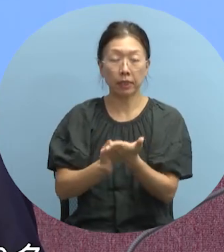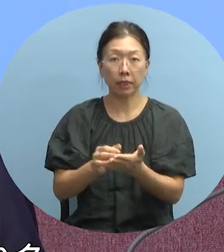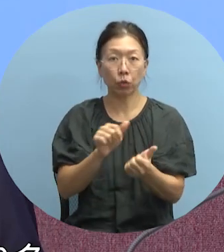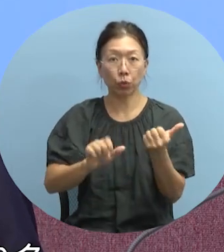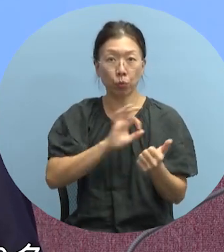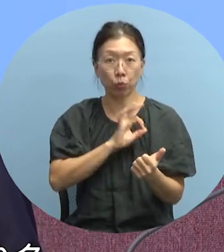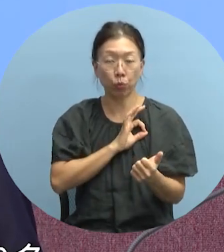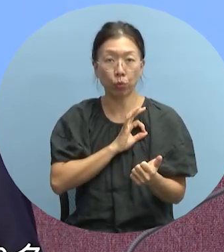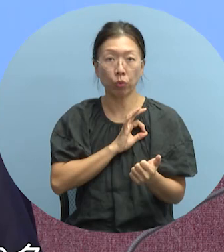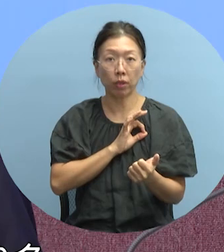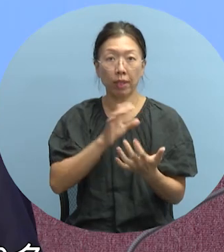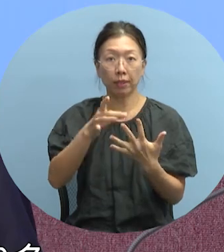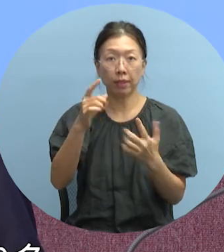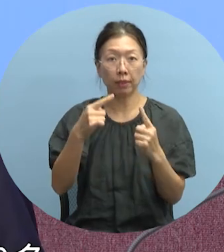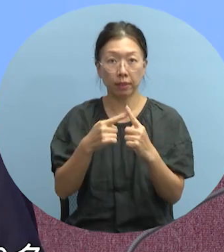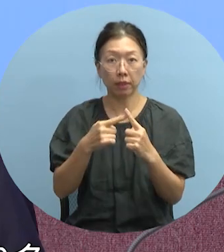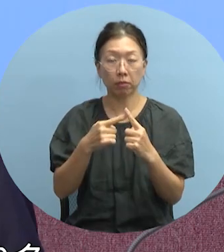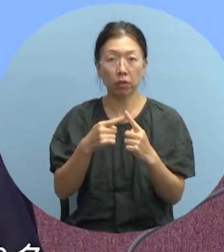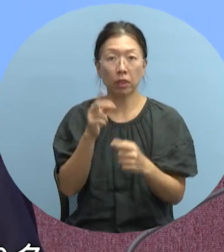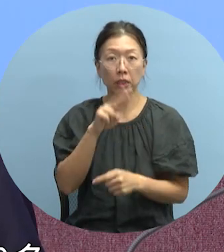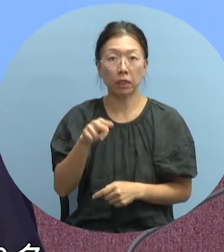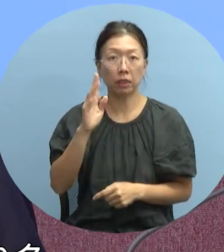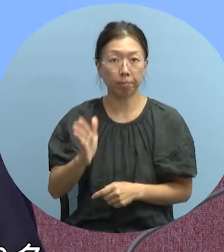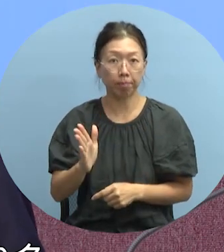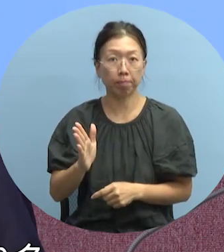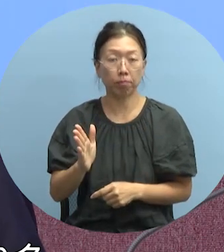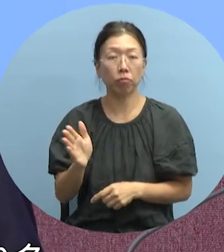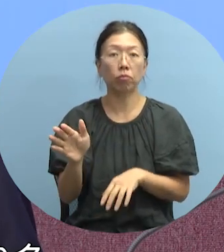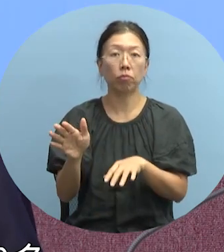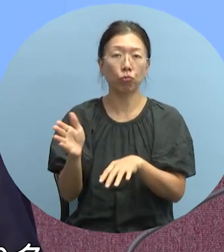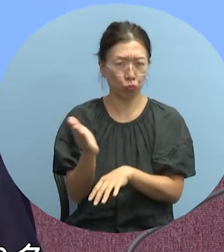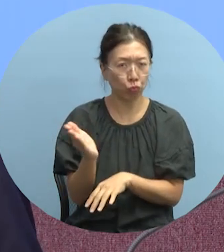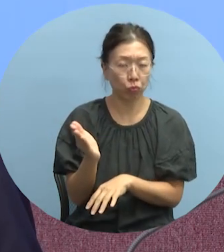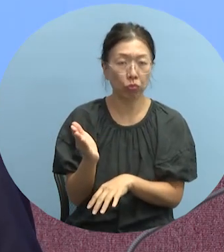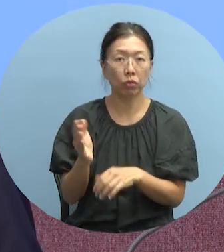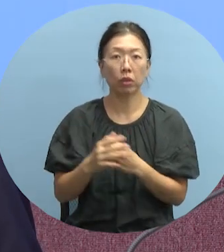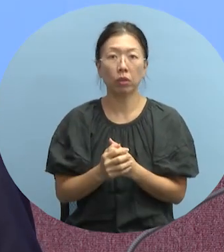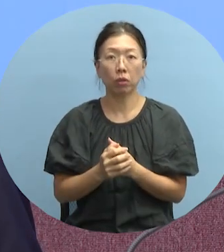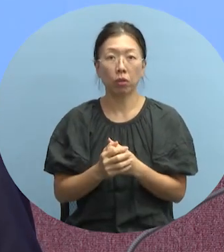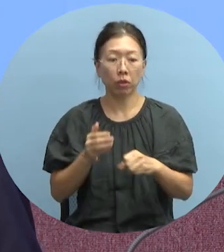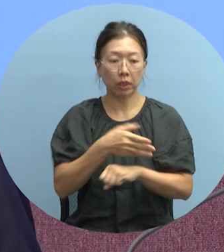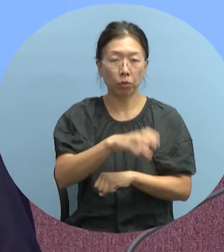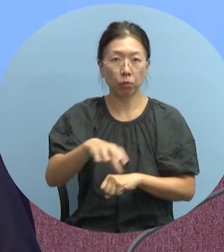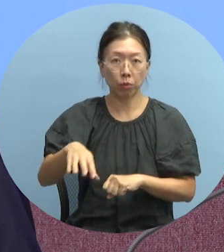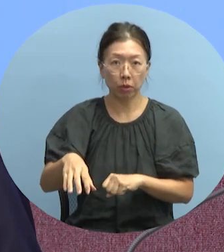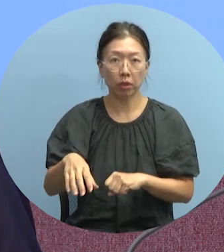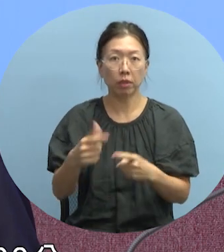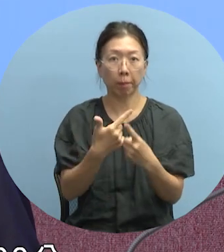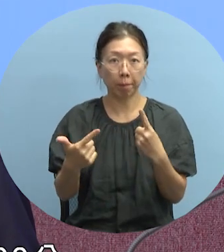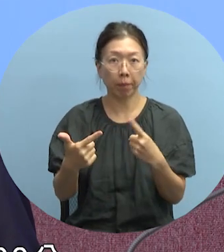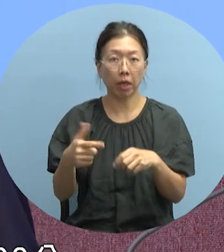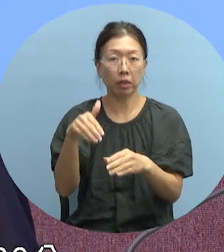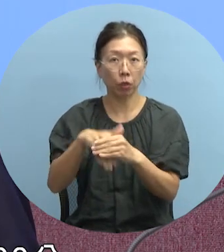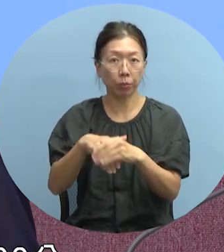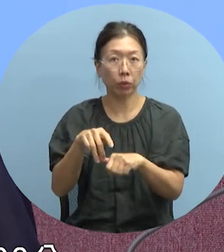咧，由於選民嘅人數只係有2500名啦，大約啊，咁咧就18區嘅地委會投票嘅時間咧，